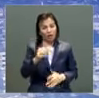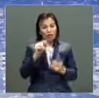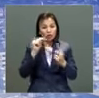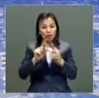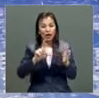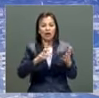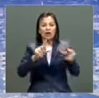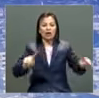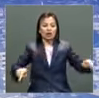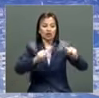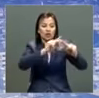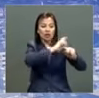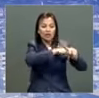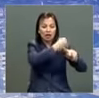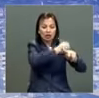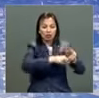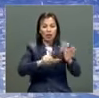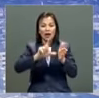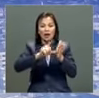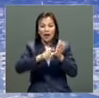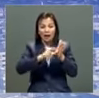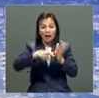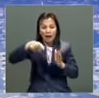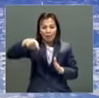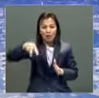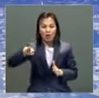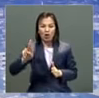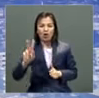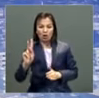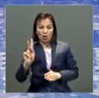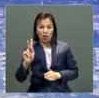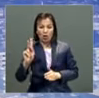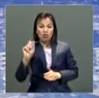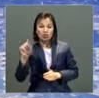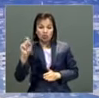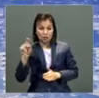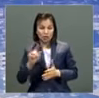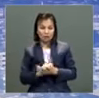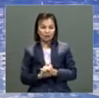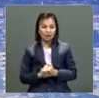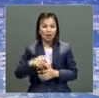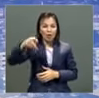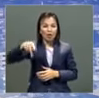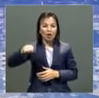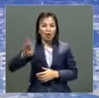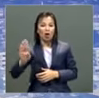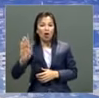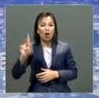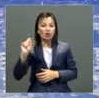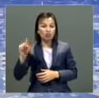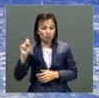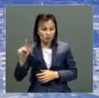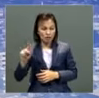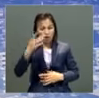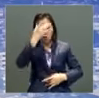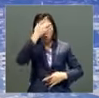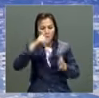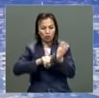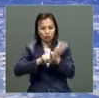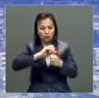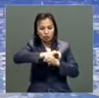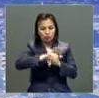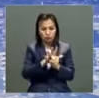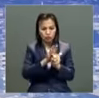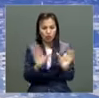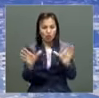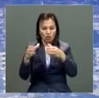เลขานะครับของทางพรก.ที่ดูแลเรื่องของพรบ.โรคติดต่อนี้มีคณะ